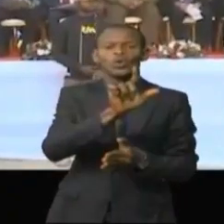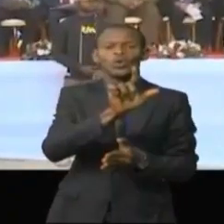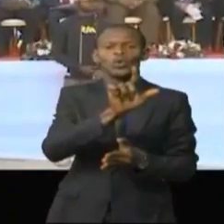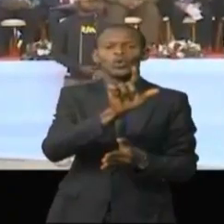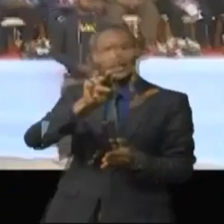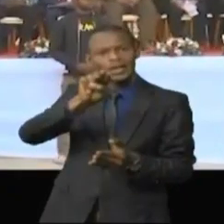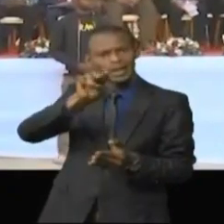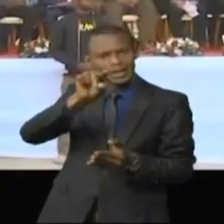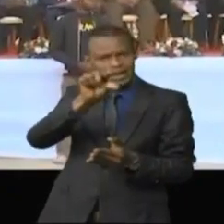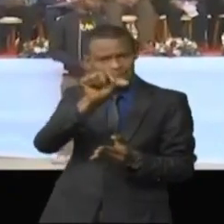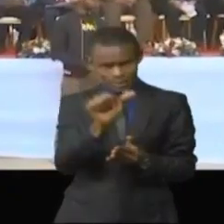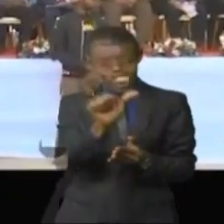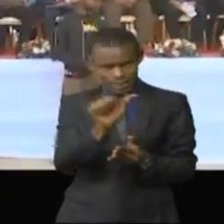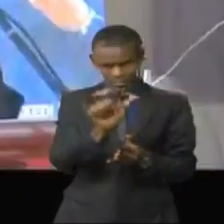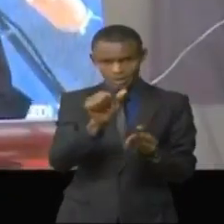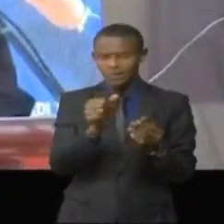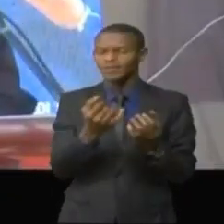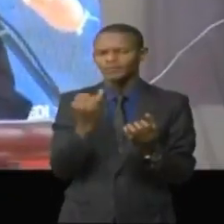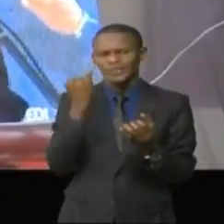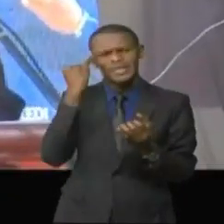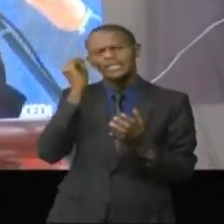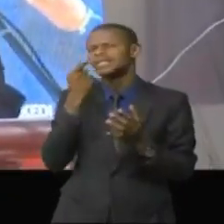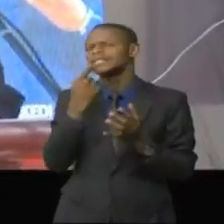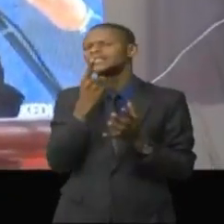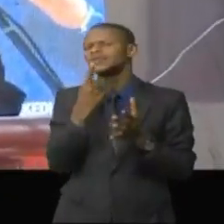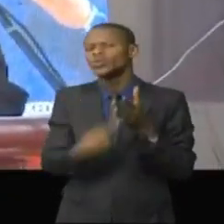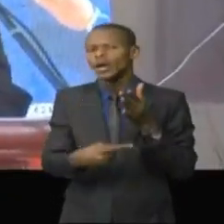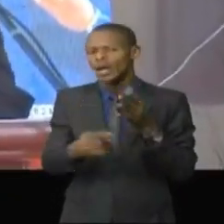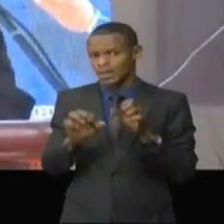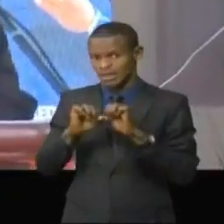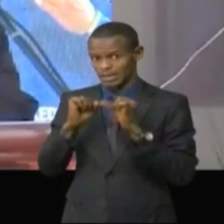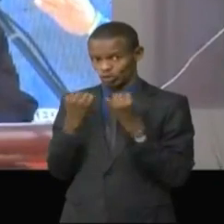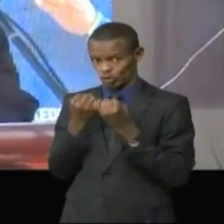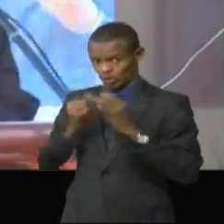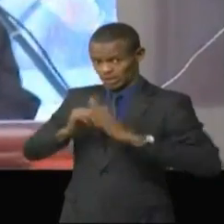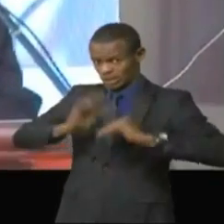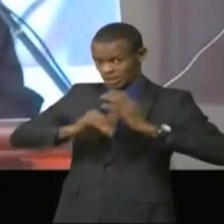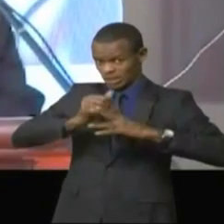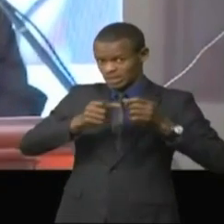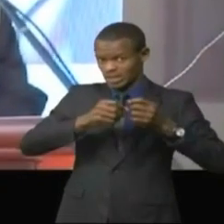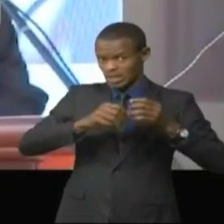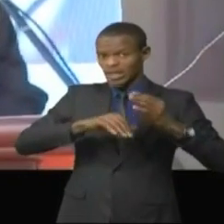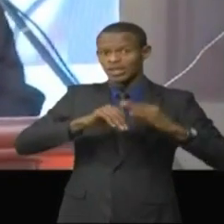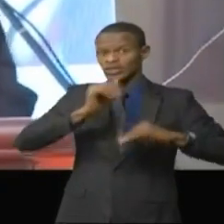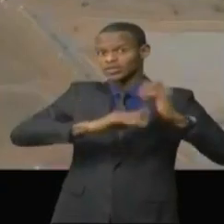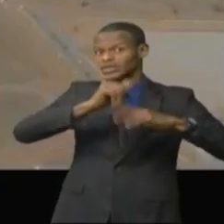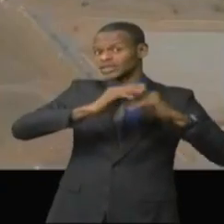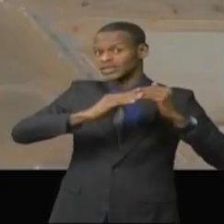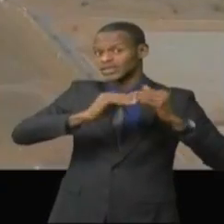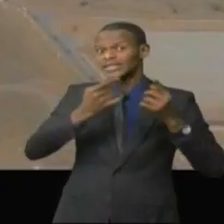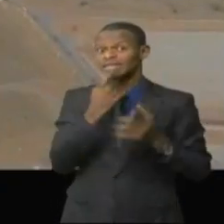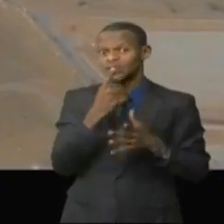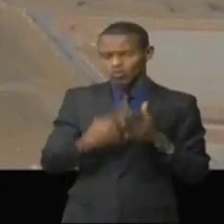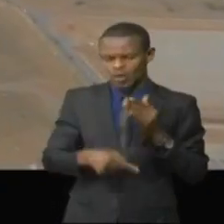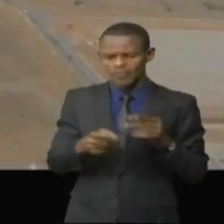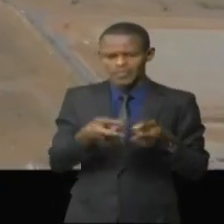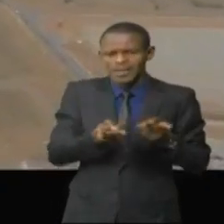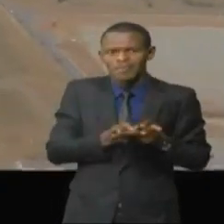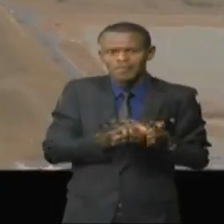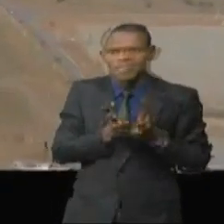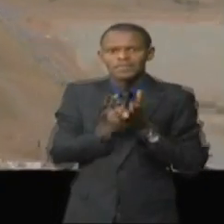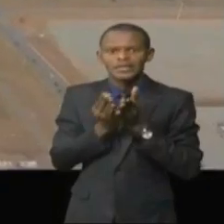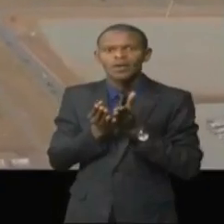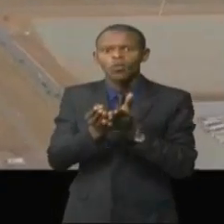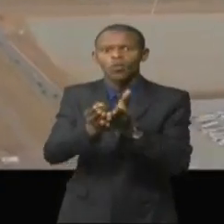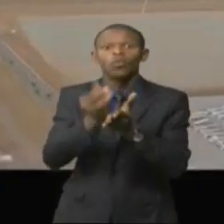travaux, ce port sec de Lukangaba va décongestionner la douane de Kasumbalesa déjà saturée par le nombre de tracts.